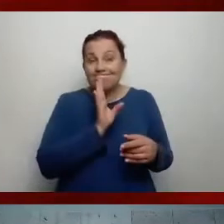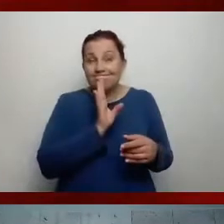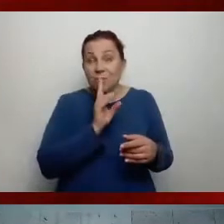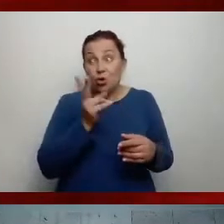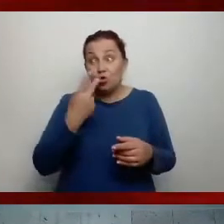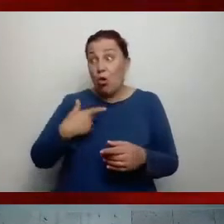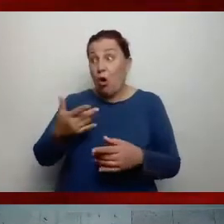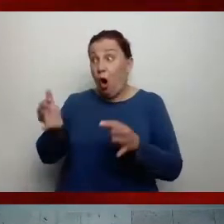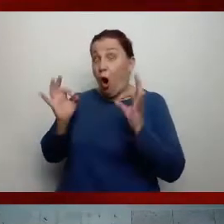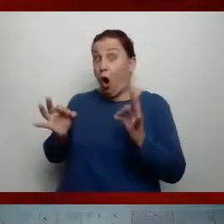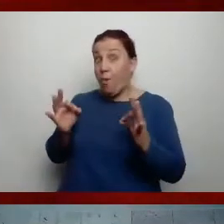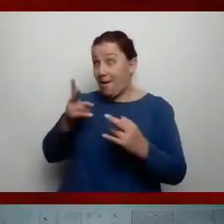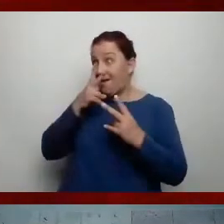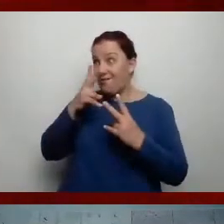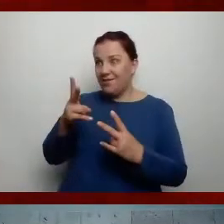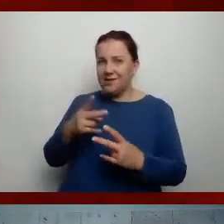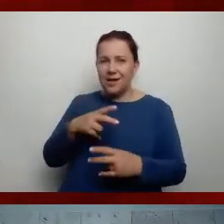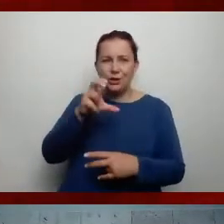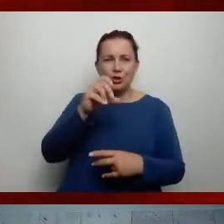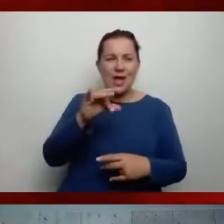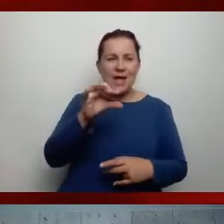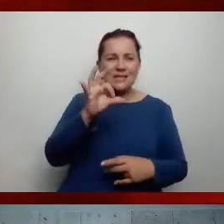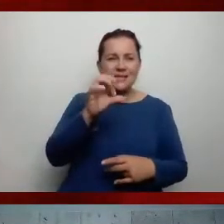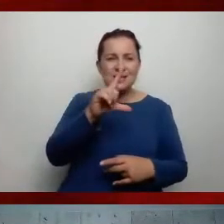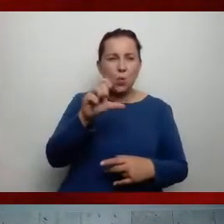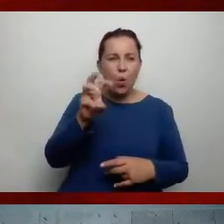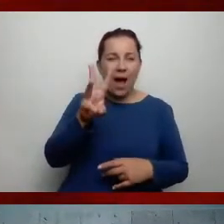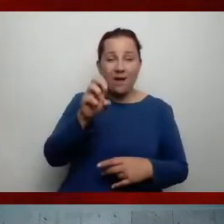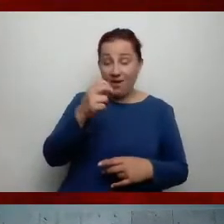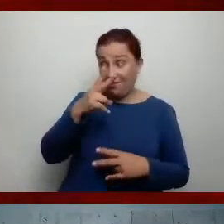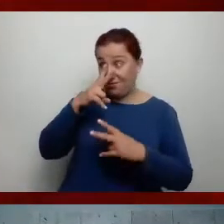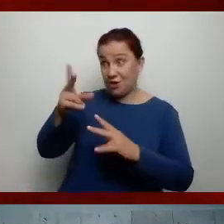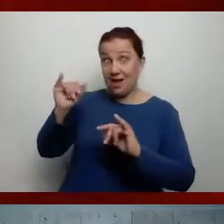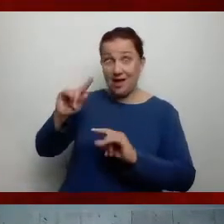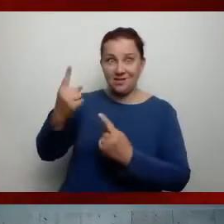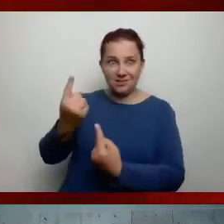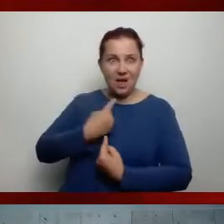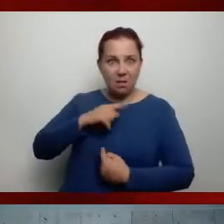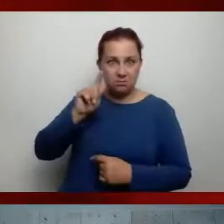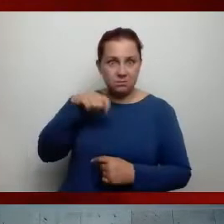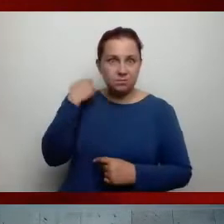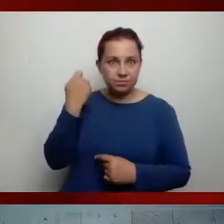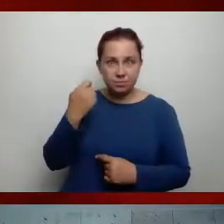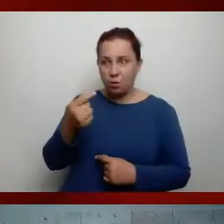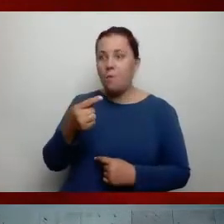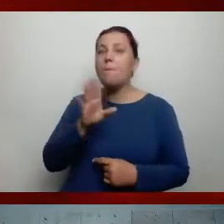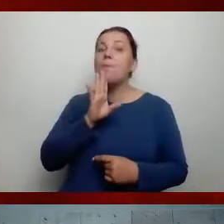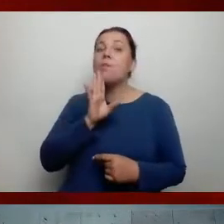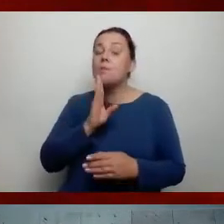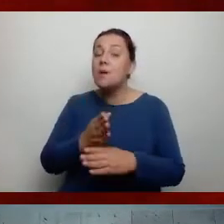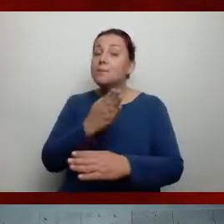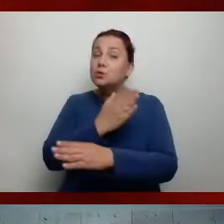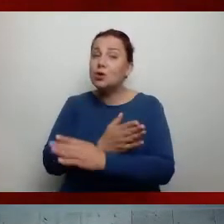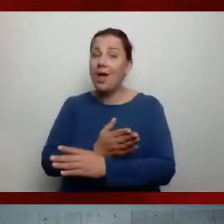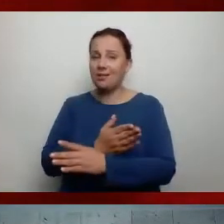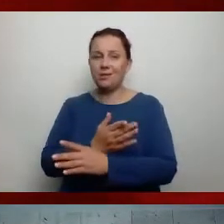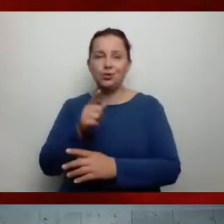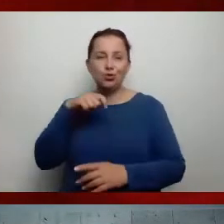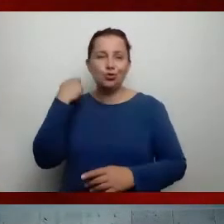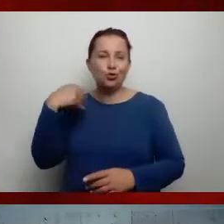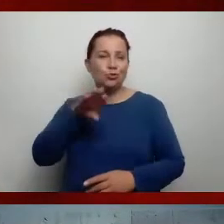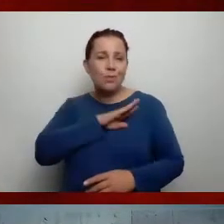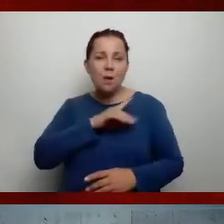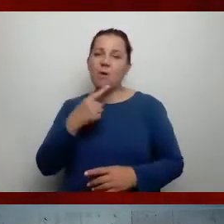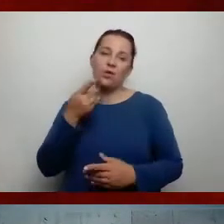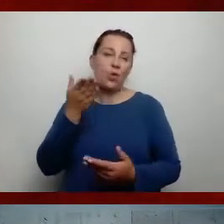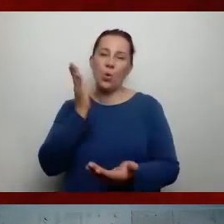samobójstwie Czesławy, to miał przecież powiedzieć Witkacy krótko przed samobójstwem, że to jest koniec, że